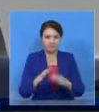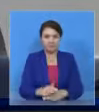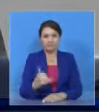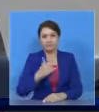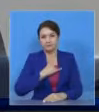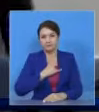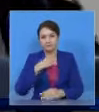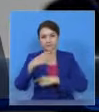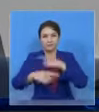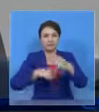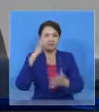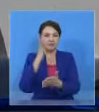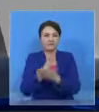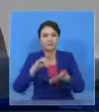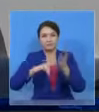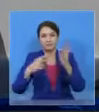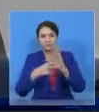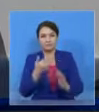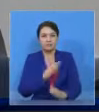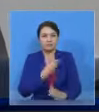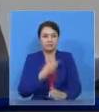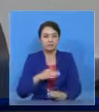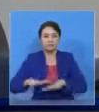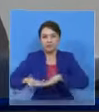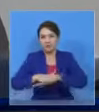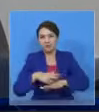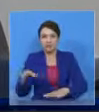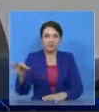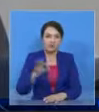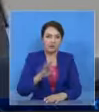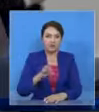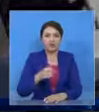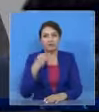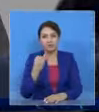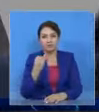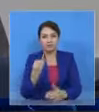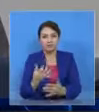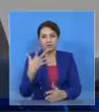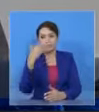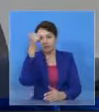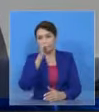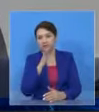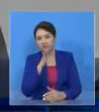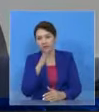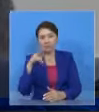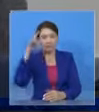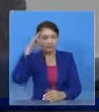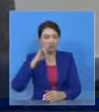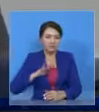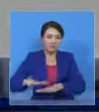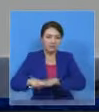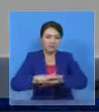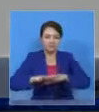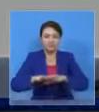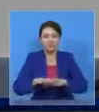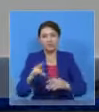у нас с будущим есть планы мы хотим выйти на рынок области и в течение пяти лет на рынок казахстана особенности